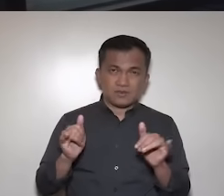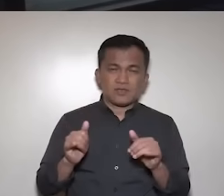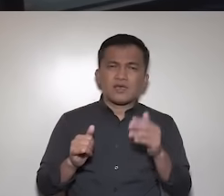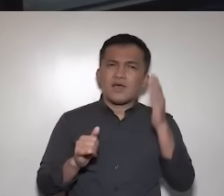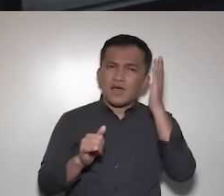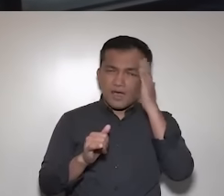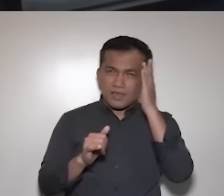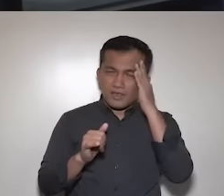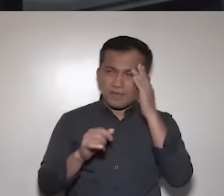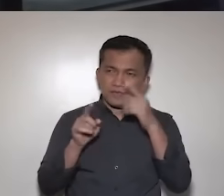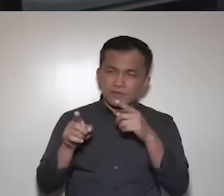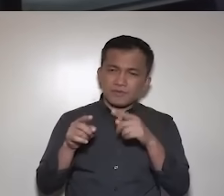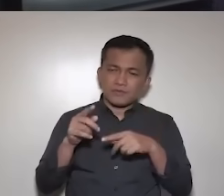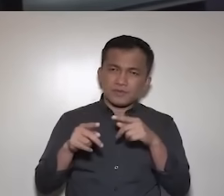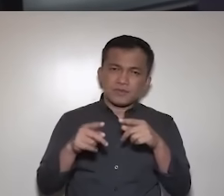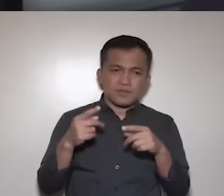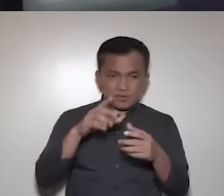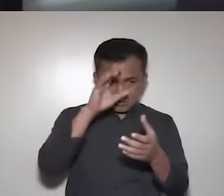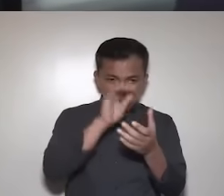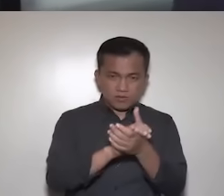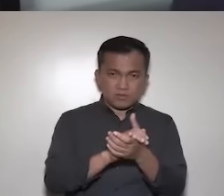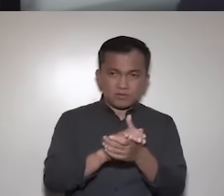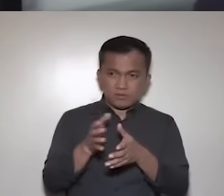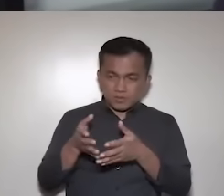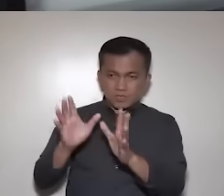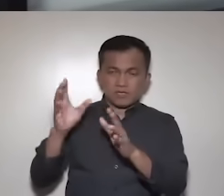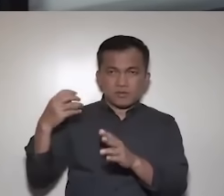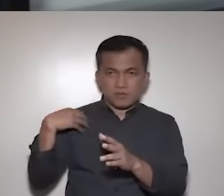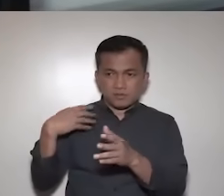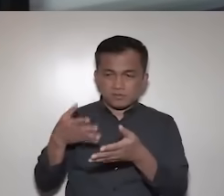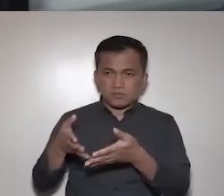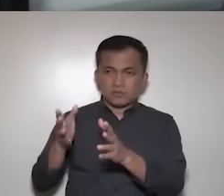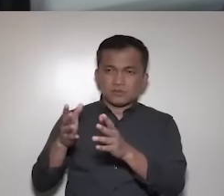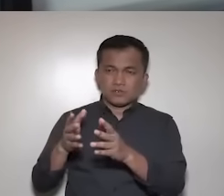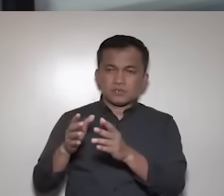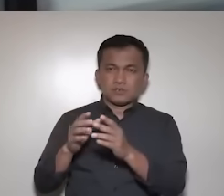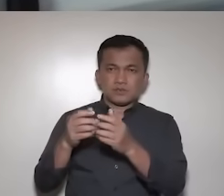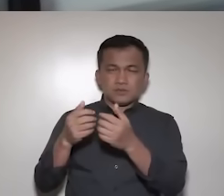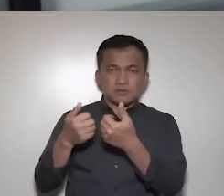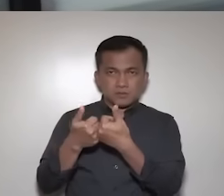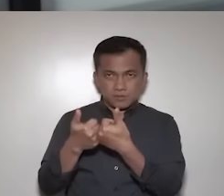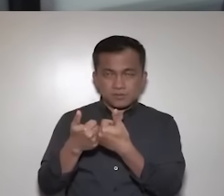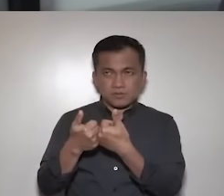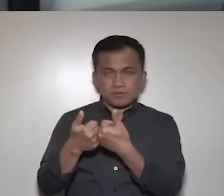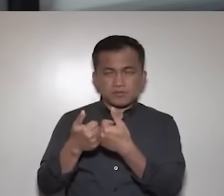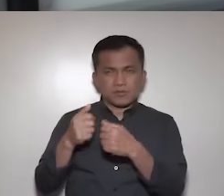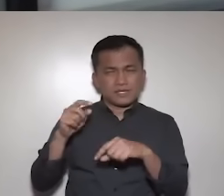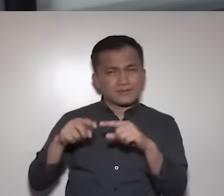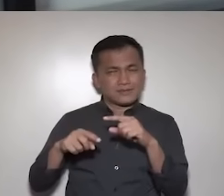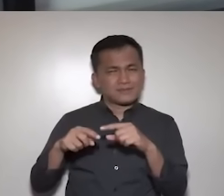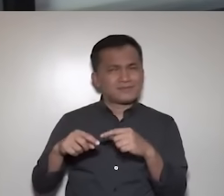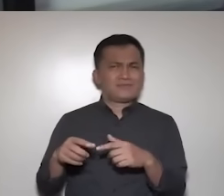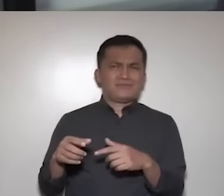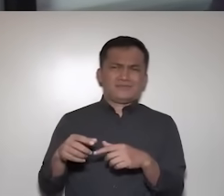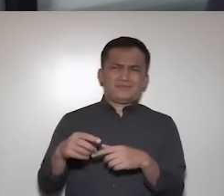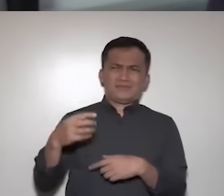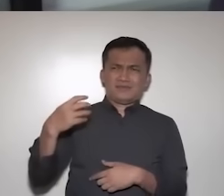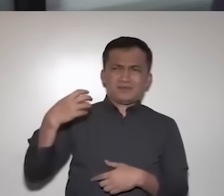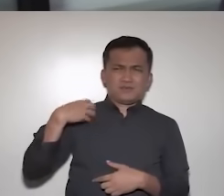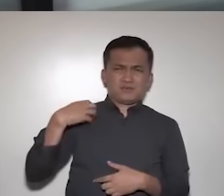ng amo mo na merong asawa, din papayagan ng amo mo na ikaw makipag-boyfriend. So, itong amo mo